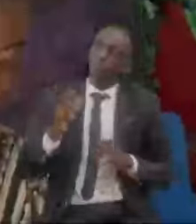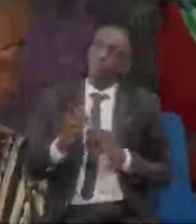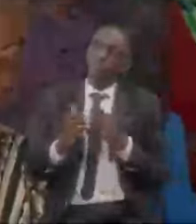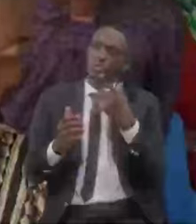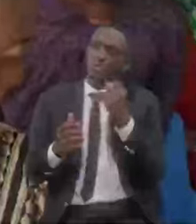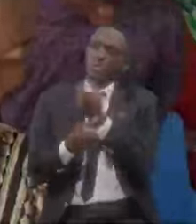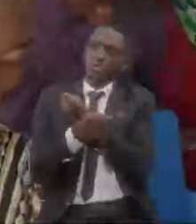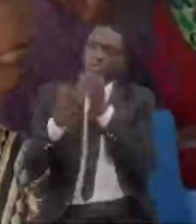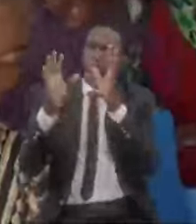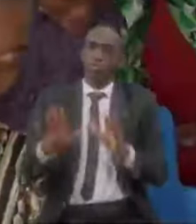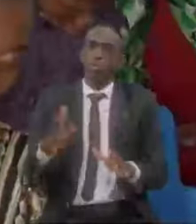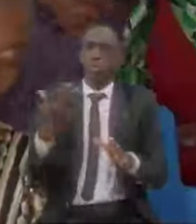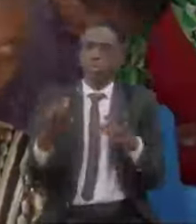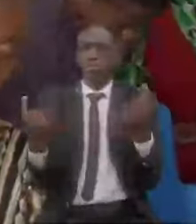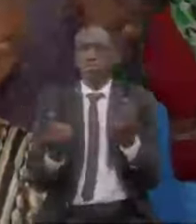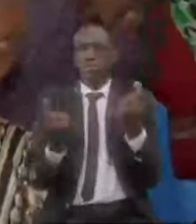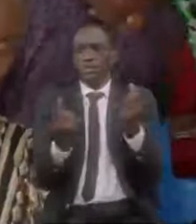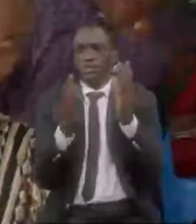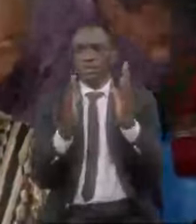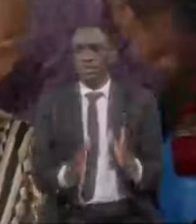Le Sauveur des pécheurs.